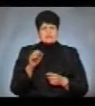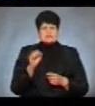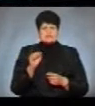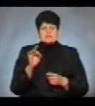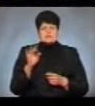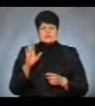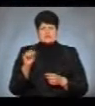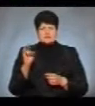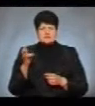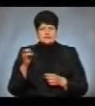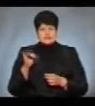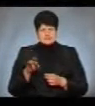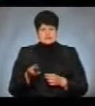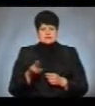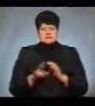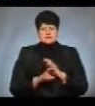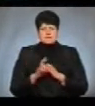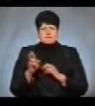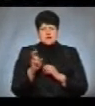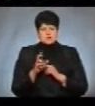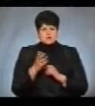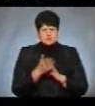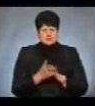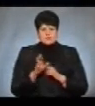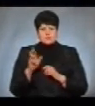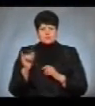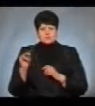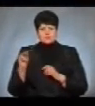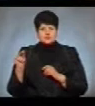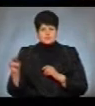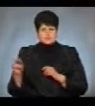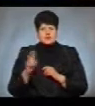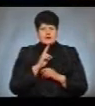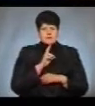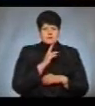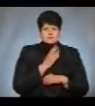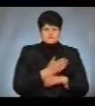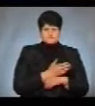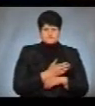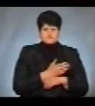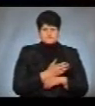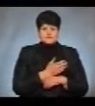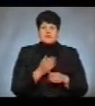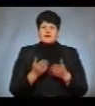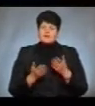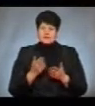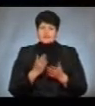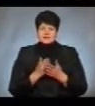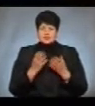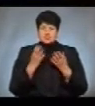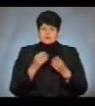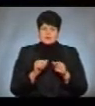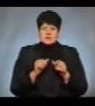Зарваниця, храми Бережанщини, Бучаччини, Кременеччини, але є ще